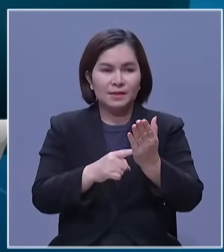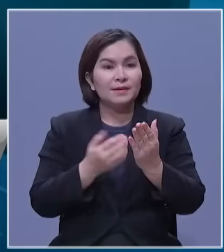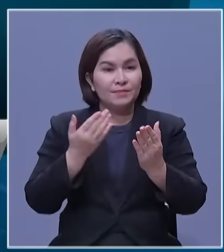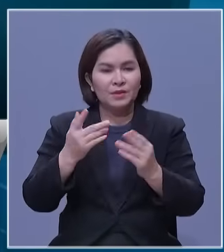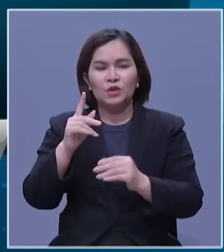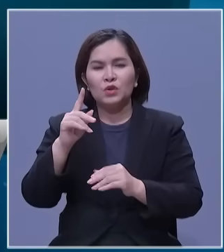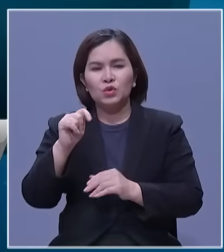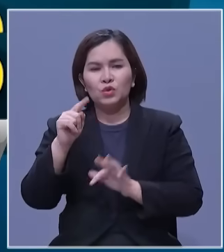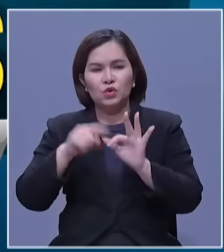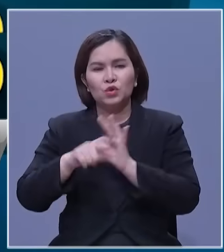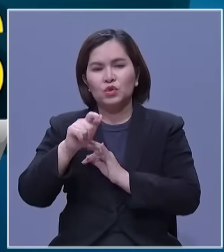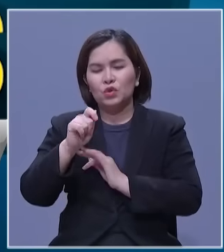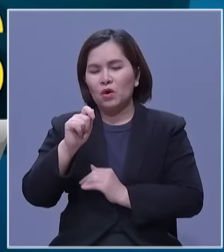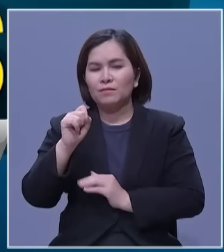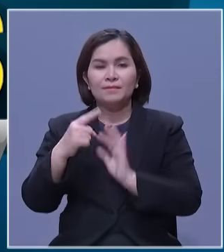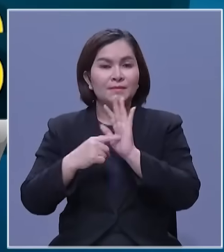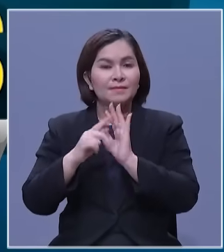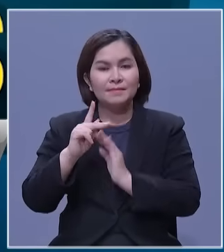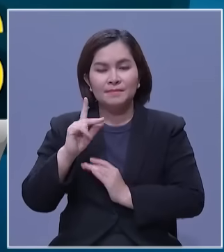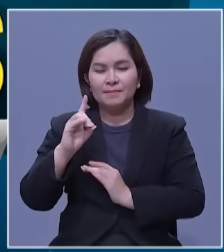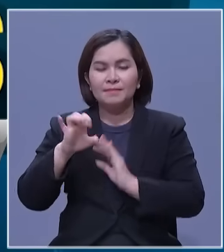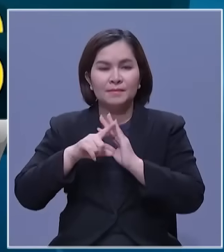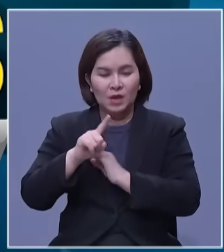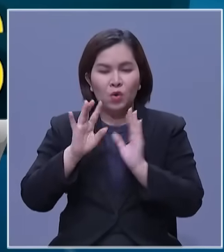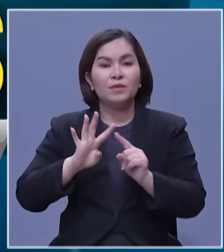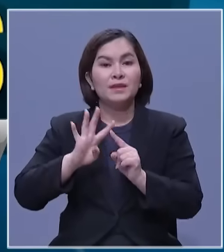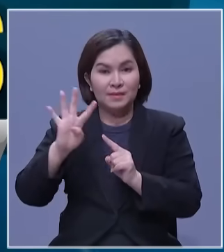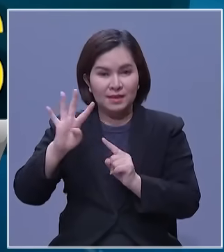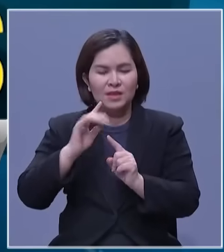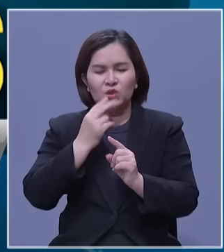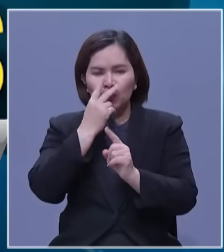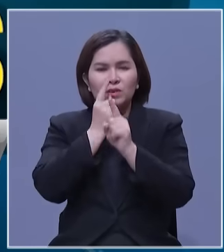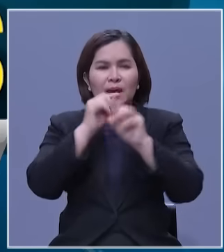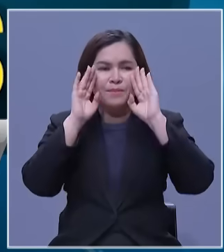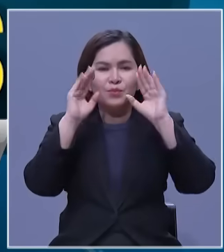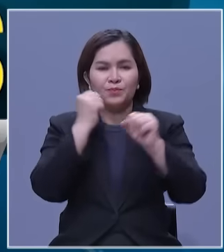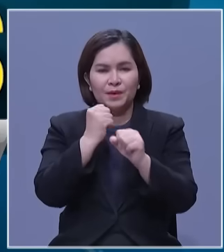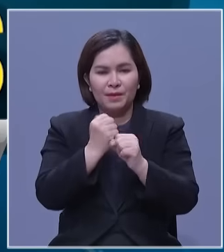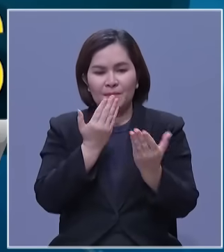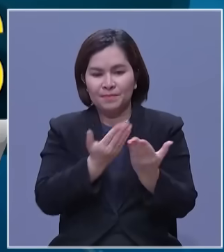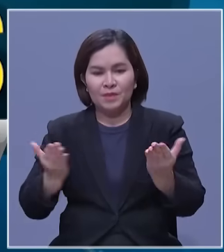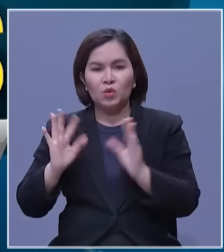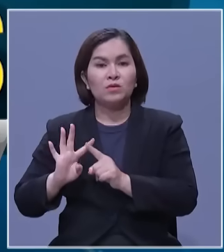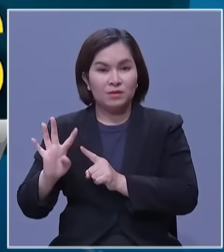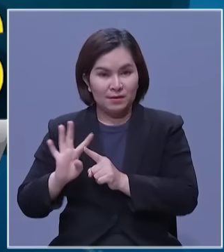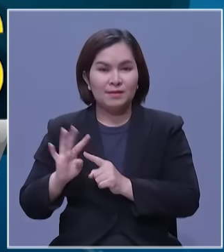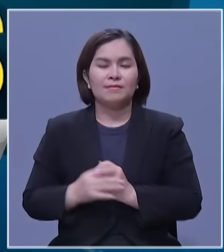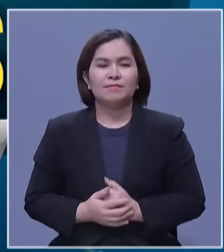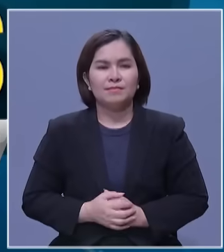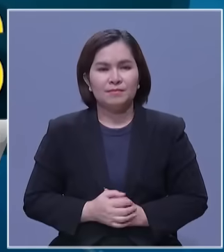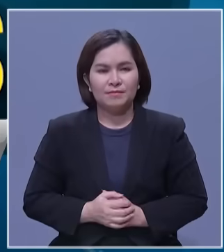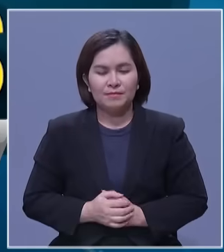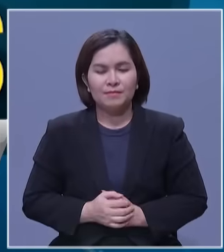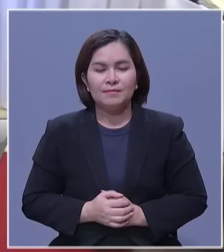ำรวจเอกต่อศักดิ์สุขวิมลแคนดิเดตคนที่4ถ้าเรียงตามความอาวุโสนะครับซึ่งทางด้านของท่านพลตำรวจเอ